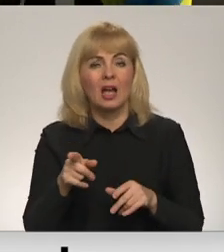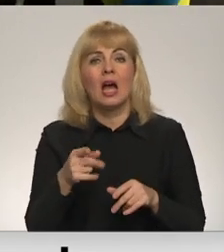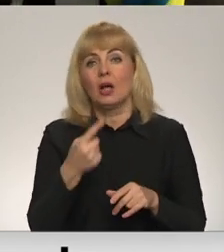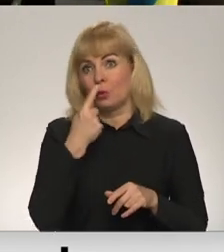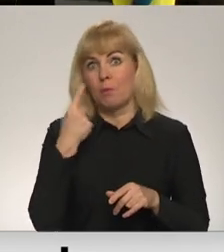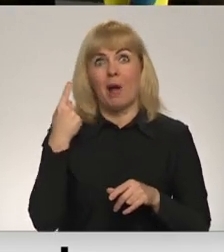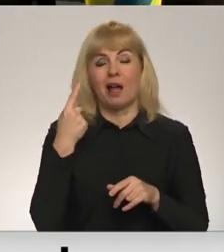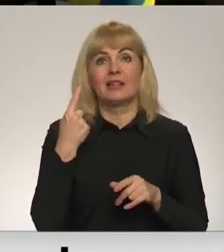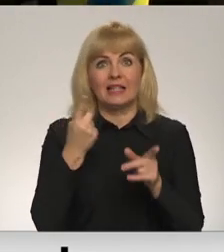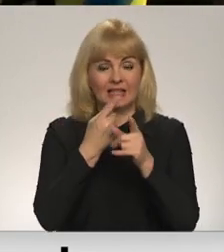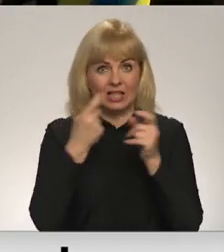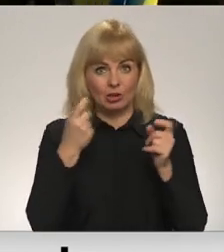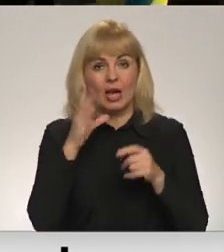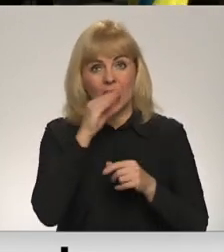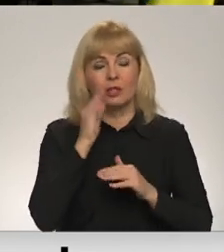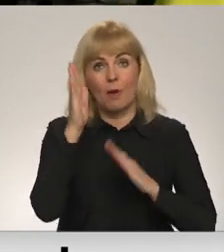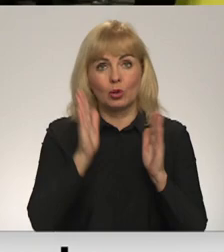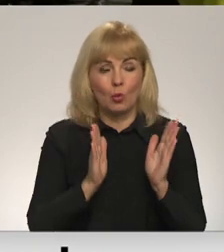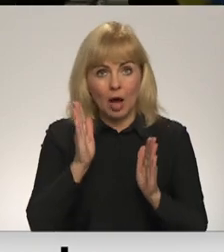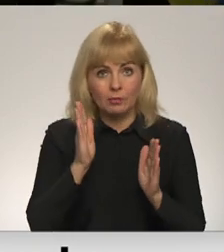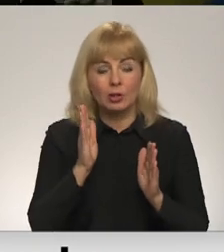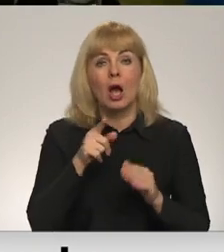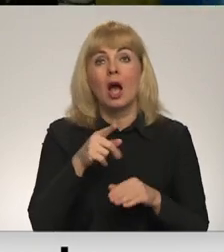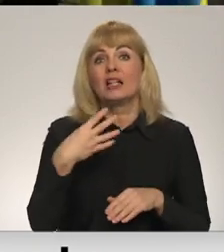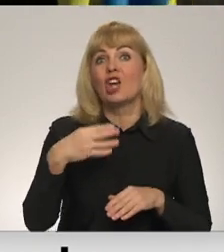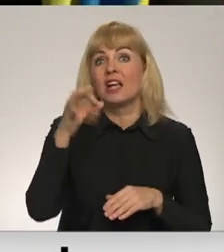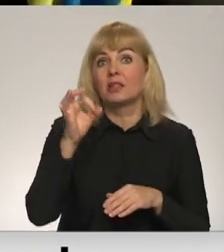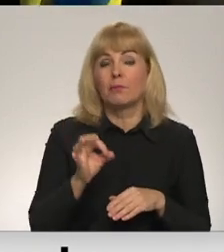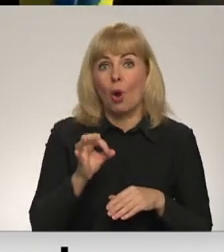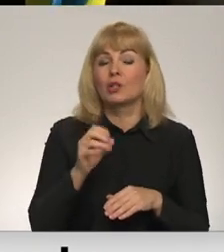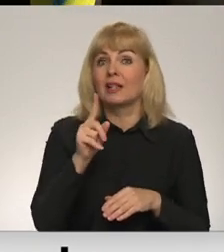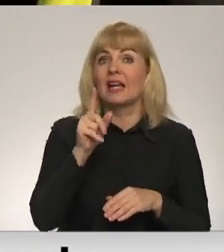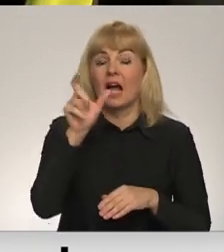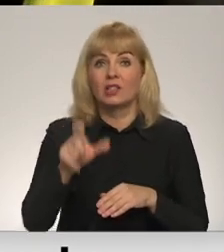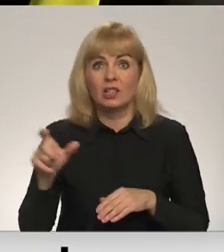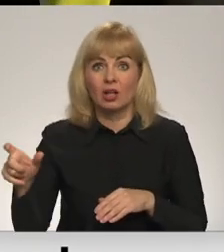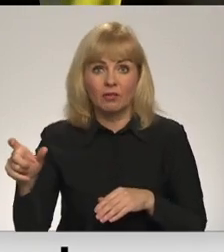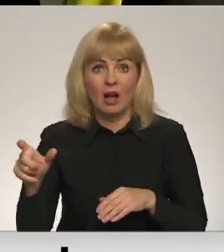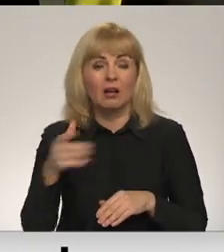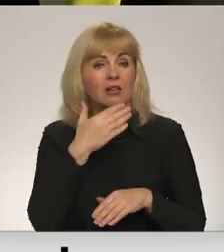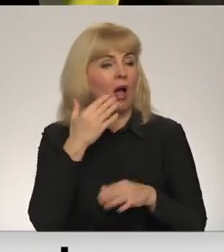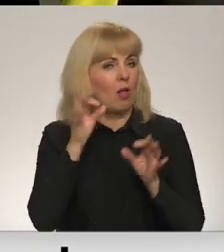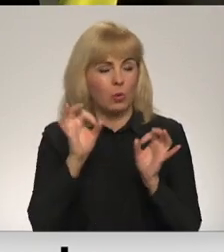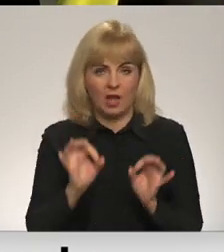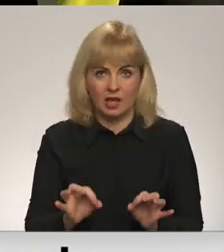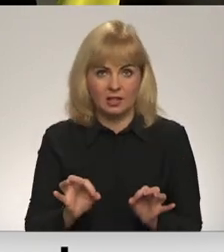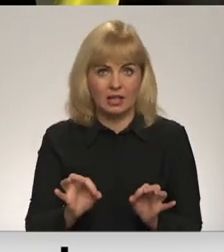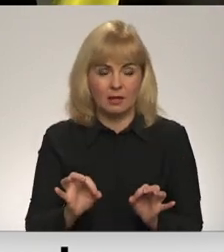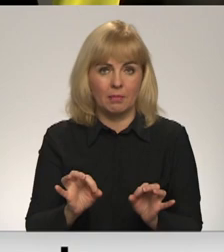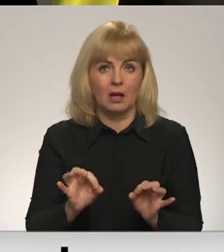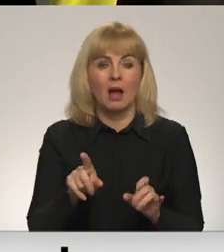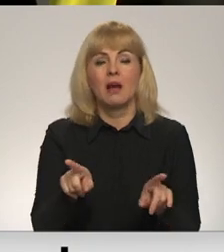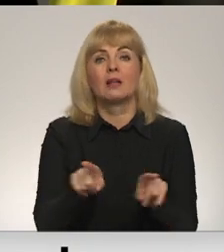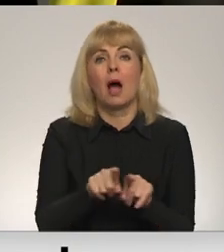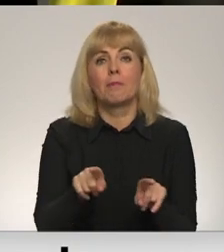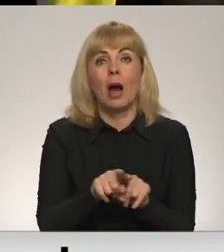to, ka iespējā nobalsot pirms tām ir nobalsojuši 40% cilvēku, kas absolūti nav taisnība. Tāpat